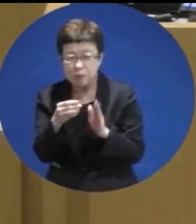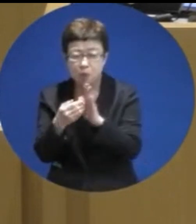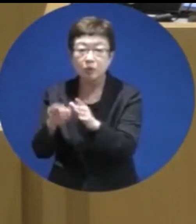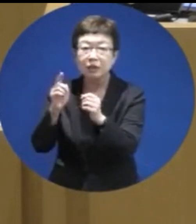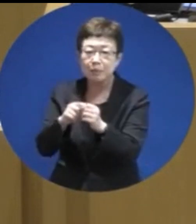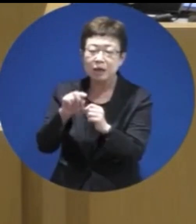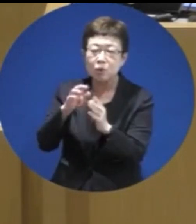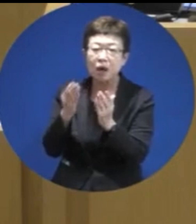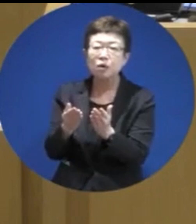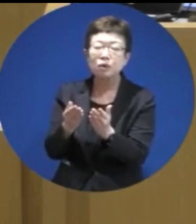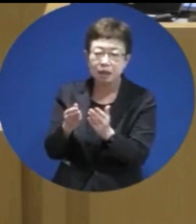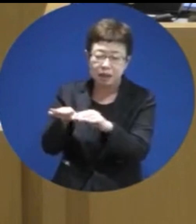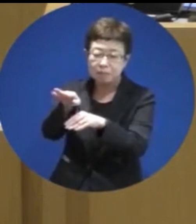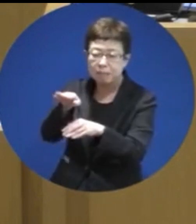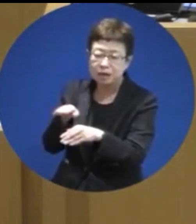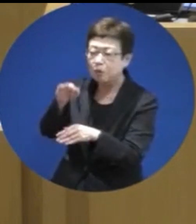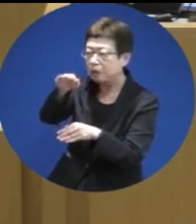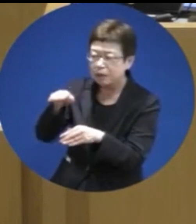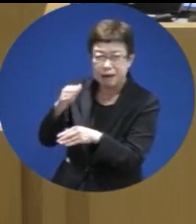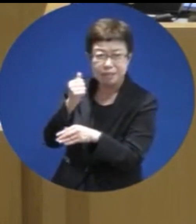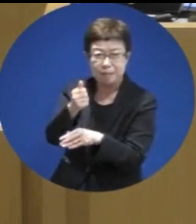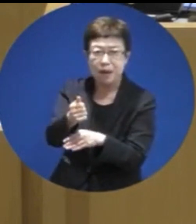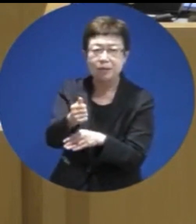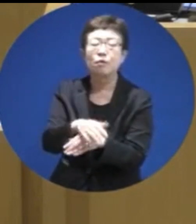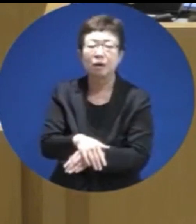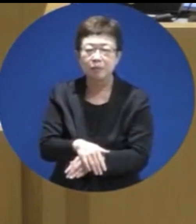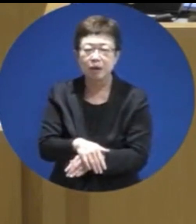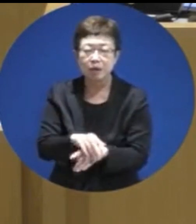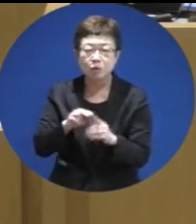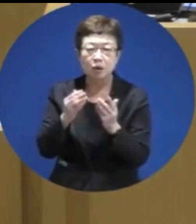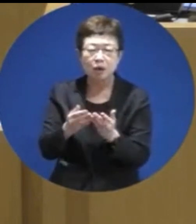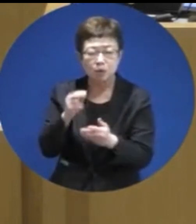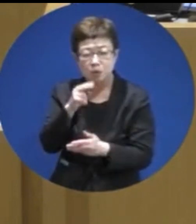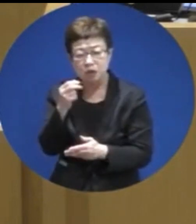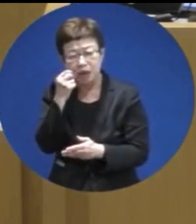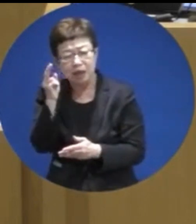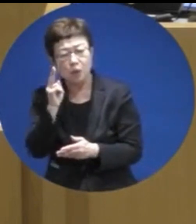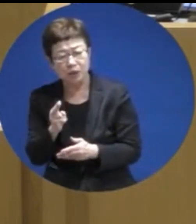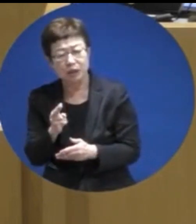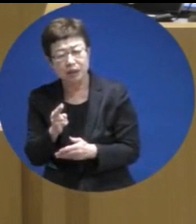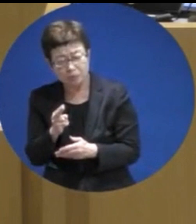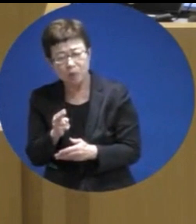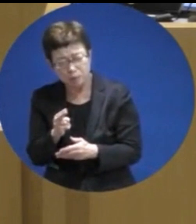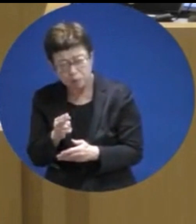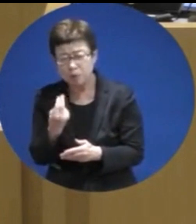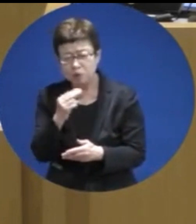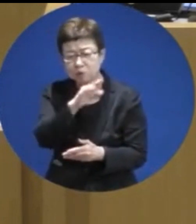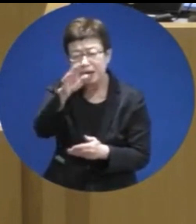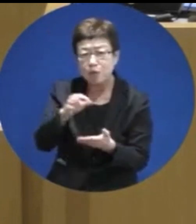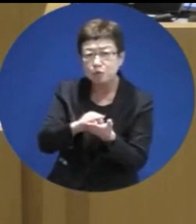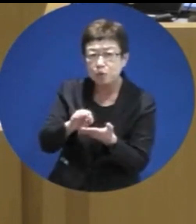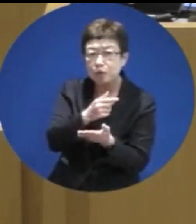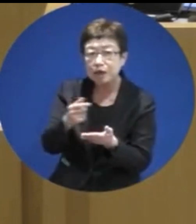と向き合う側ではバルコニーの設置を制限する、小学校を物理的に覗けないように地下空間を有効に活用するなど